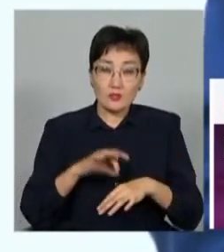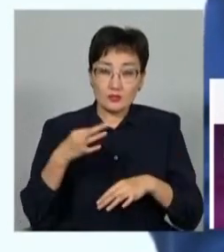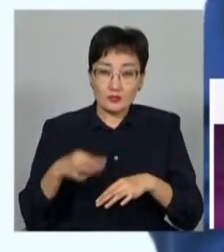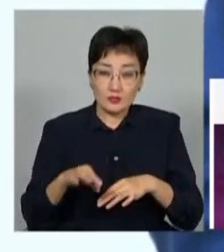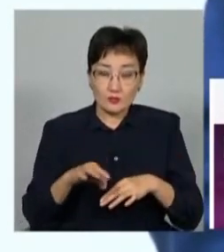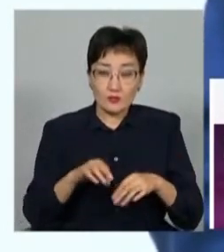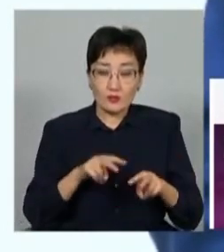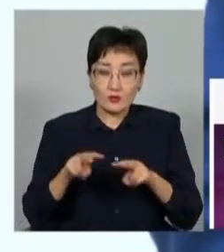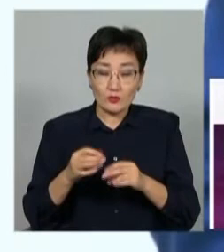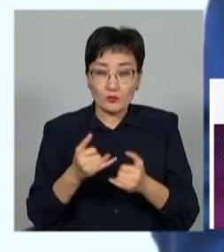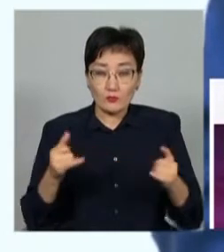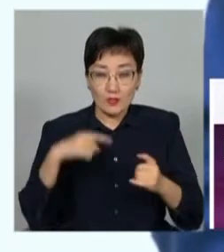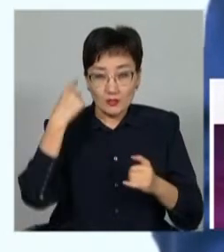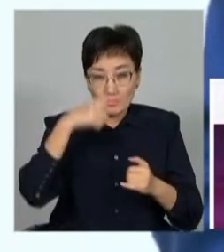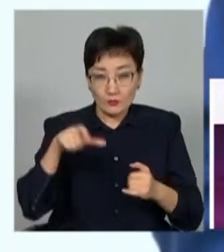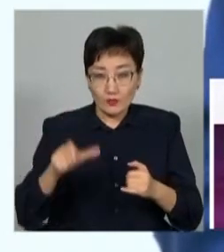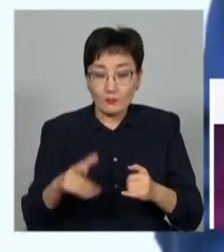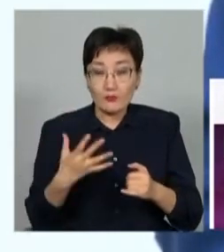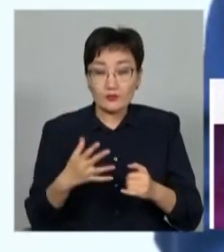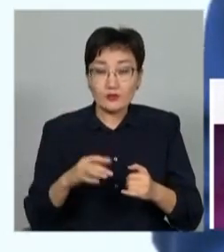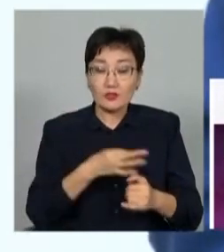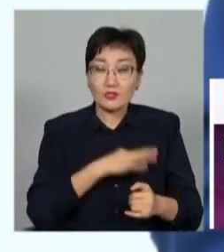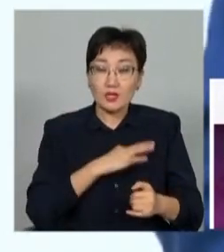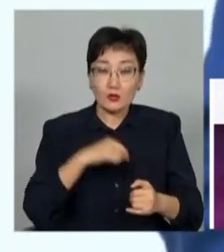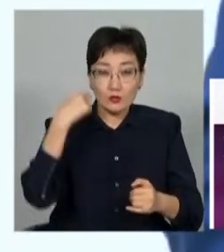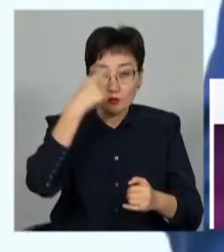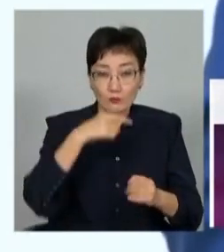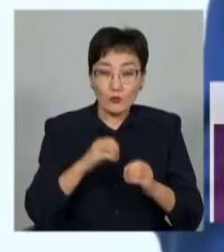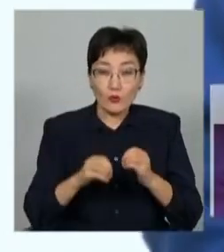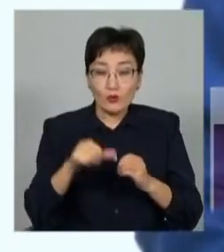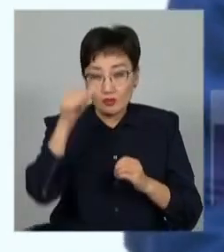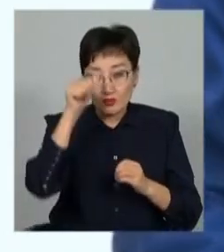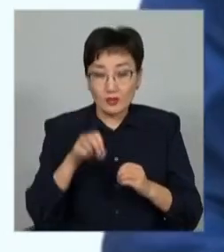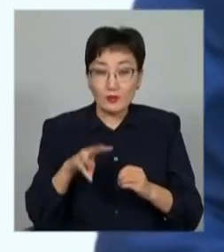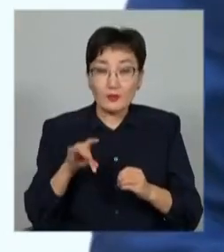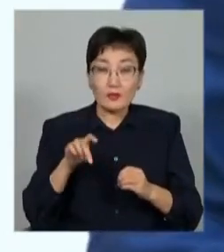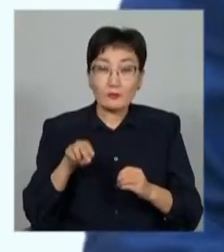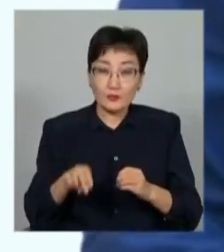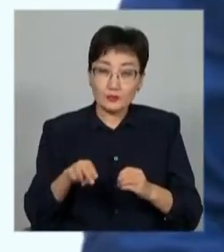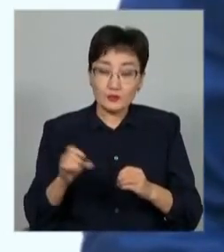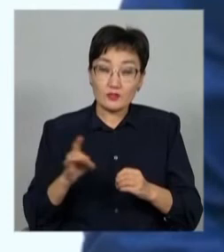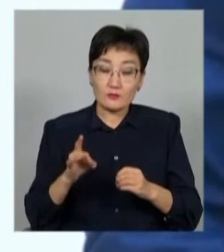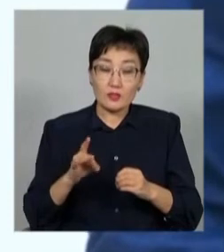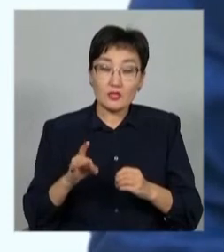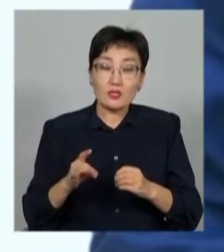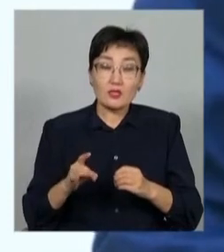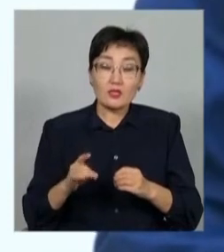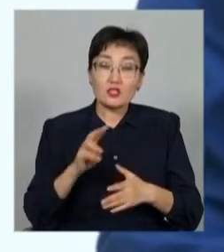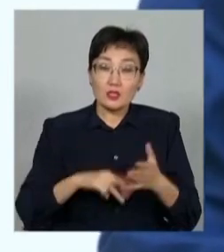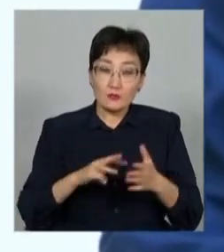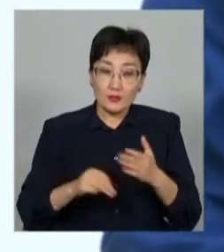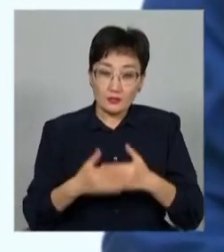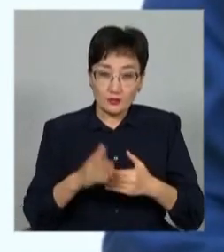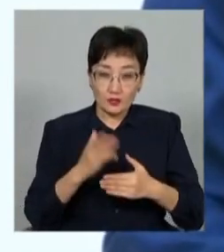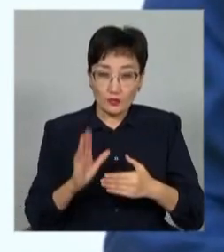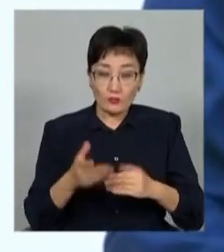қатыгездікпен қарау үшін жеке тұлғаларға 5, лауазым тұлғаларға 10 айлық есептік көрсеткіш мөлшерінде айыппұл